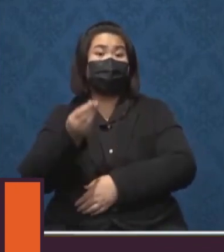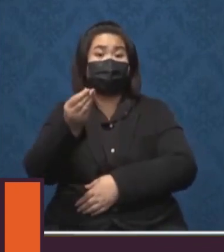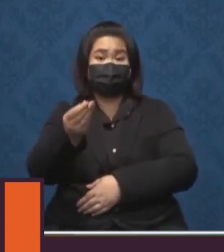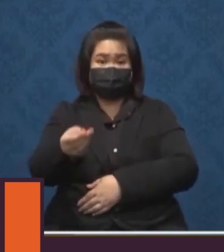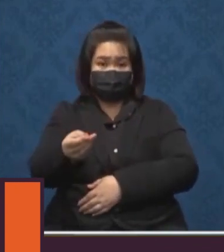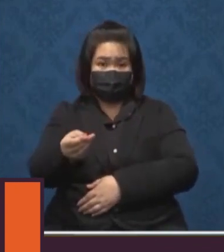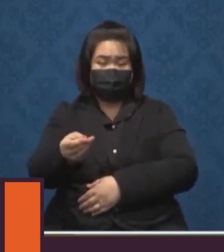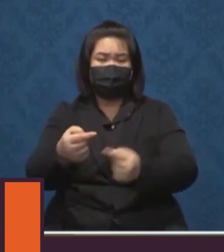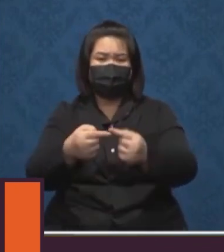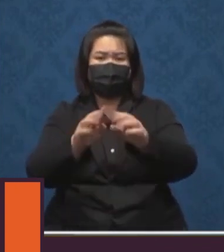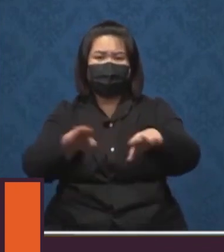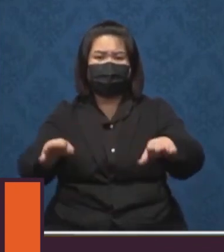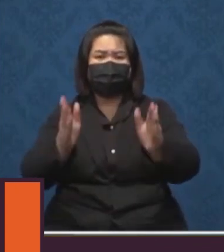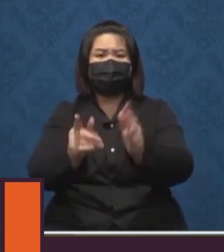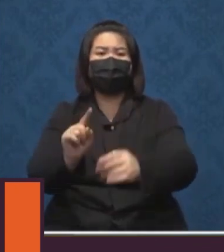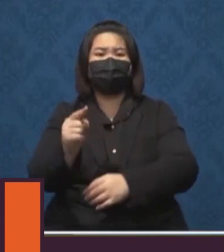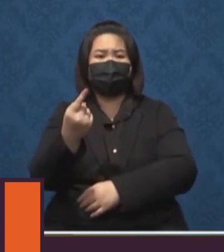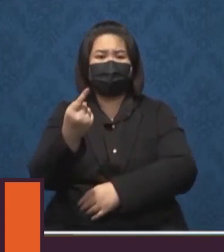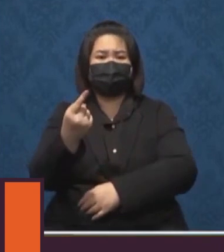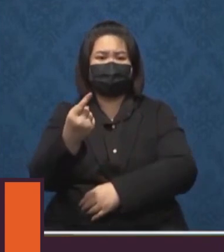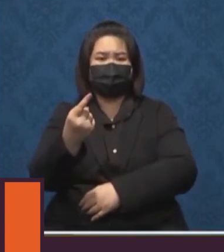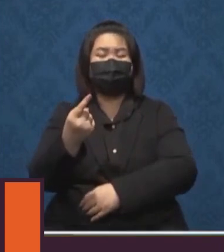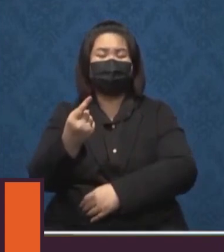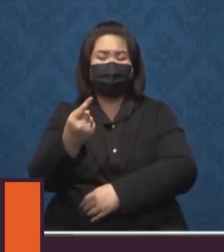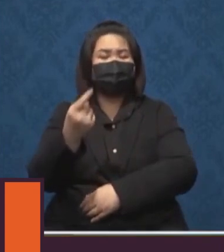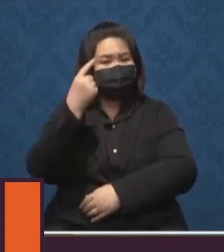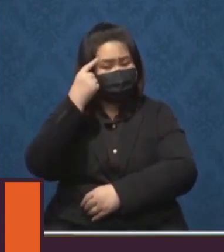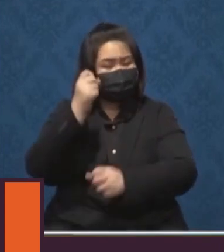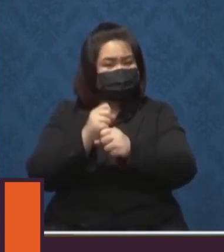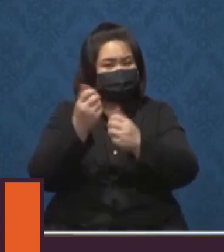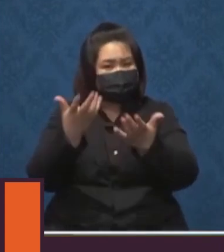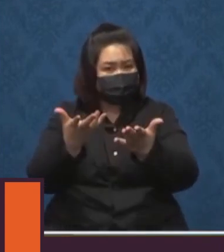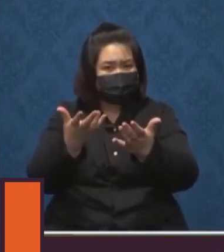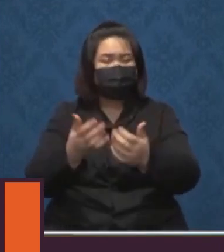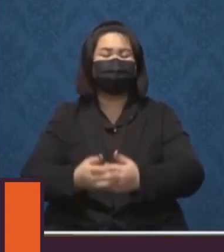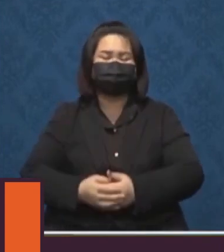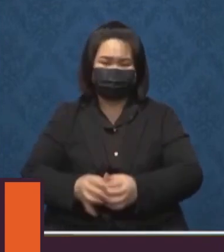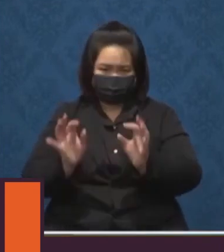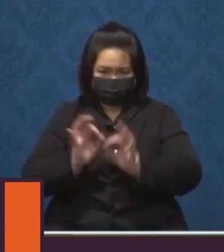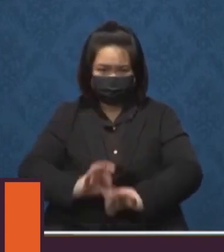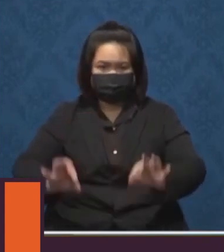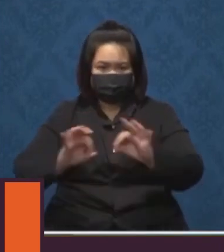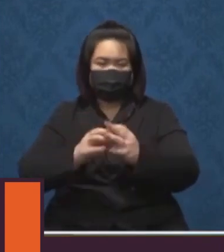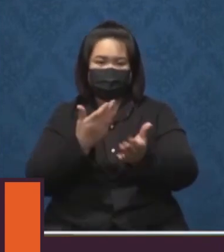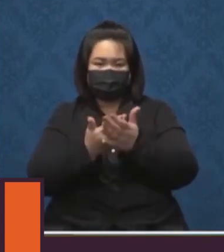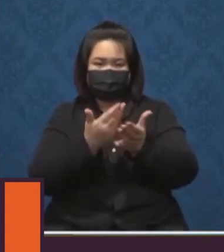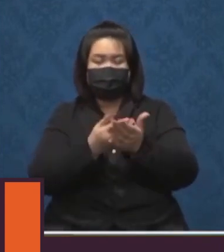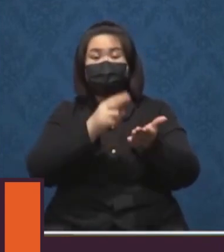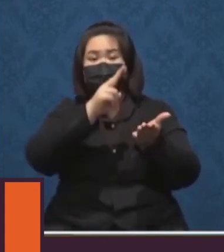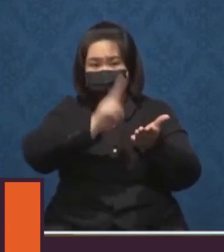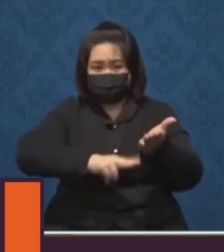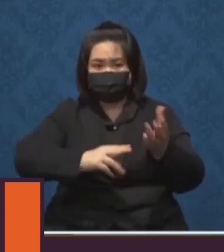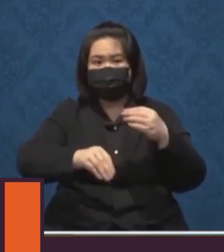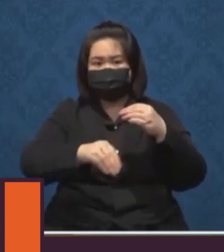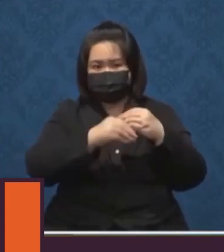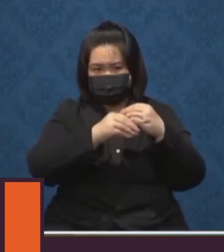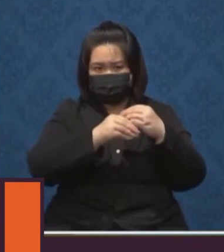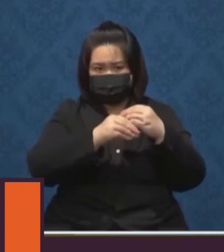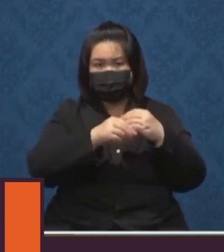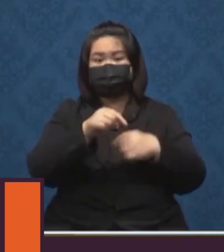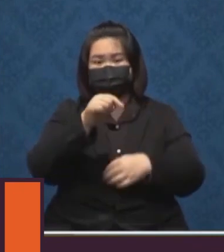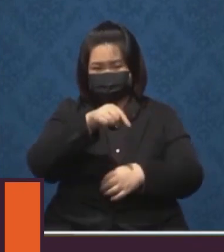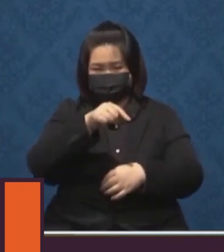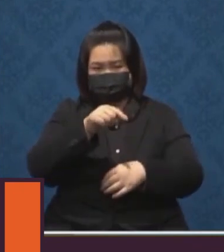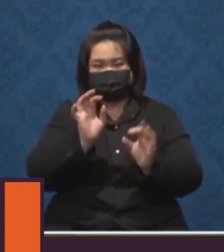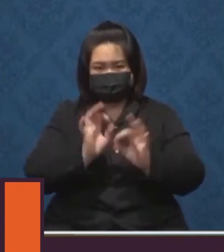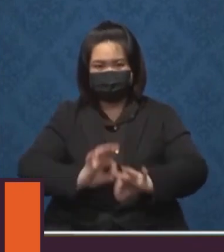ให้ถึงรุ่นน้องหลังๆอย่างเป็นธรรมดังนั้นการกำหนดเงินเพิ่มหรือเบี้ยปรับจึงเป็นกลไกสำคัญที่จะ